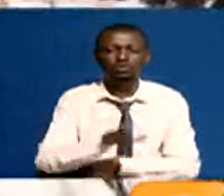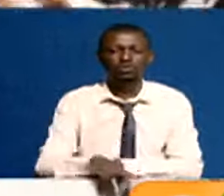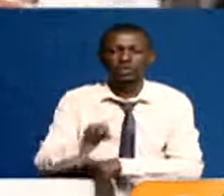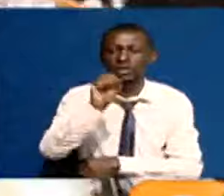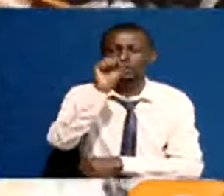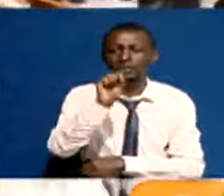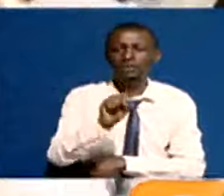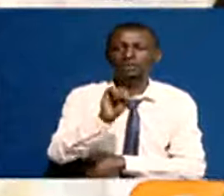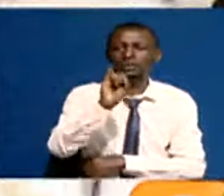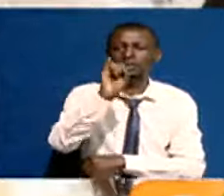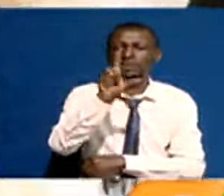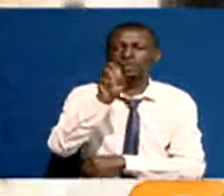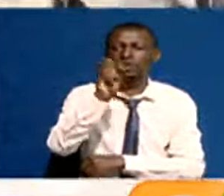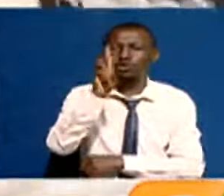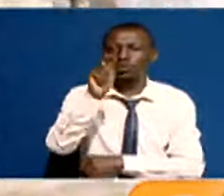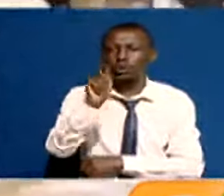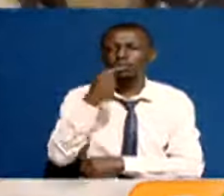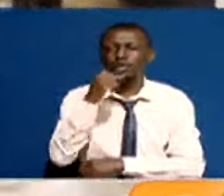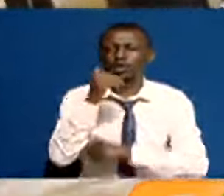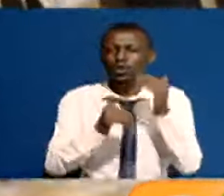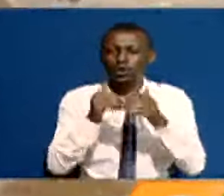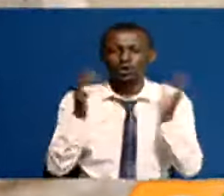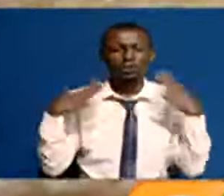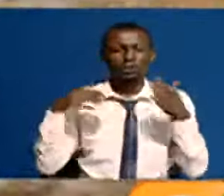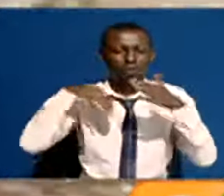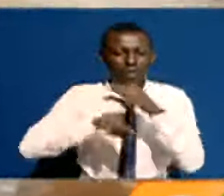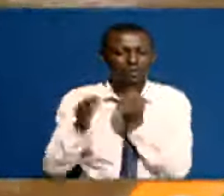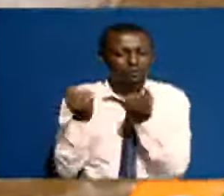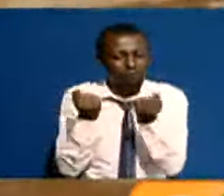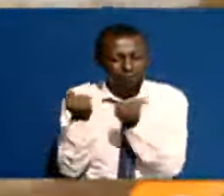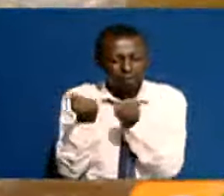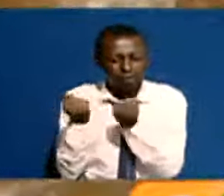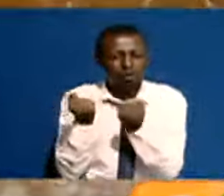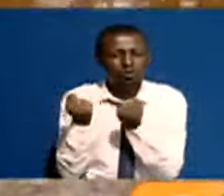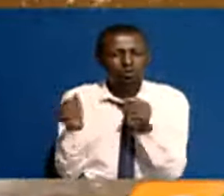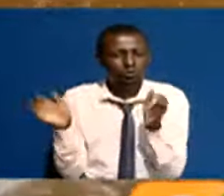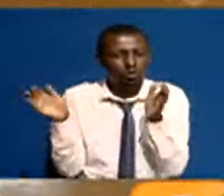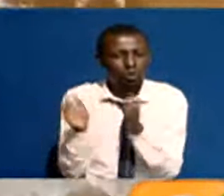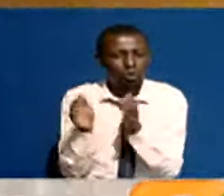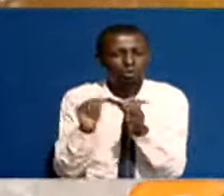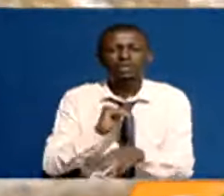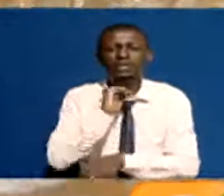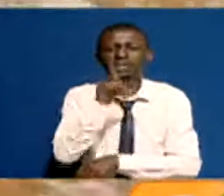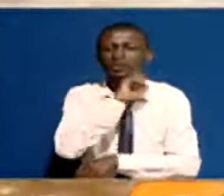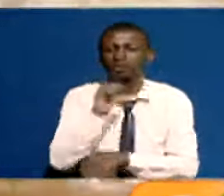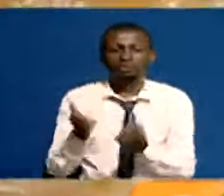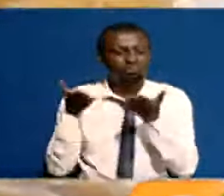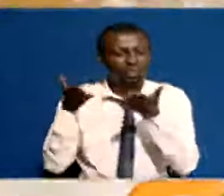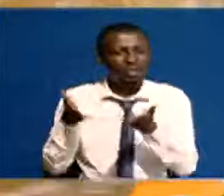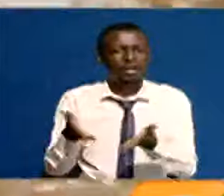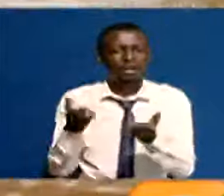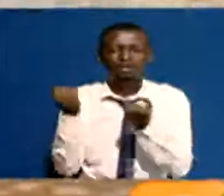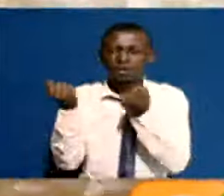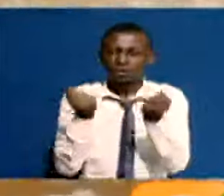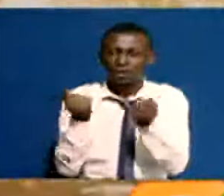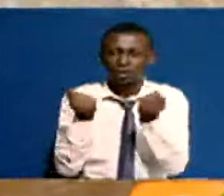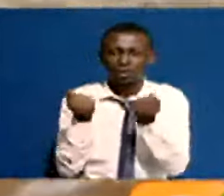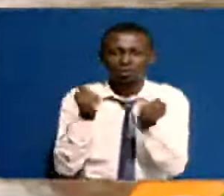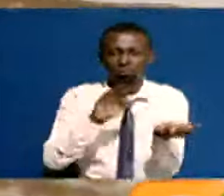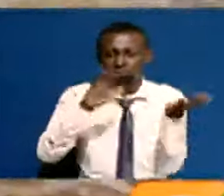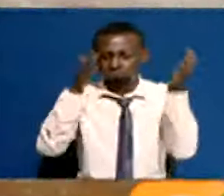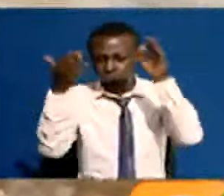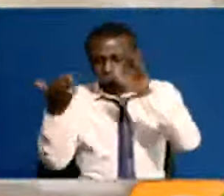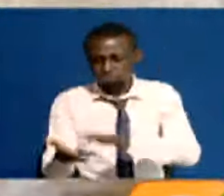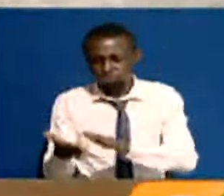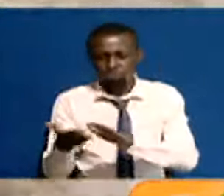Omar ameongeza kuwa watu wote waliokuwa ndani ya gari hilo dogo walifariki papo hapo gari lao lilipoanguka kwenye